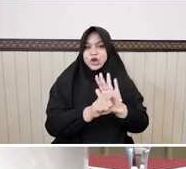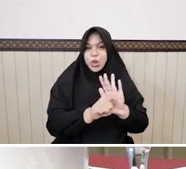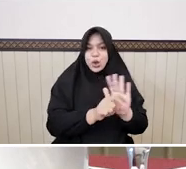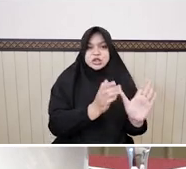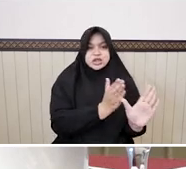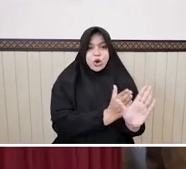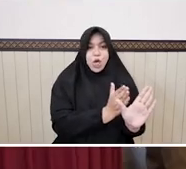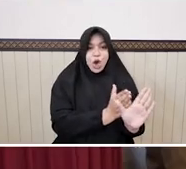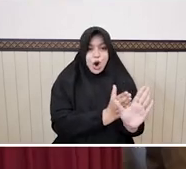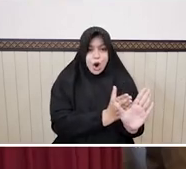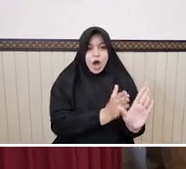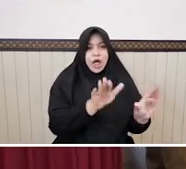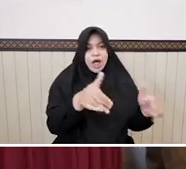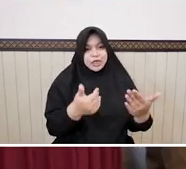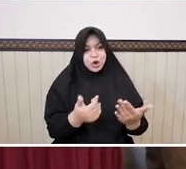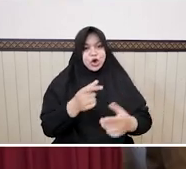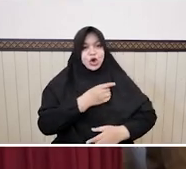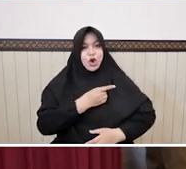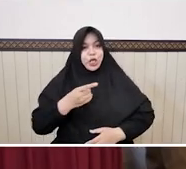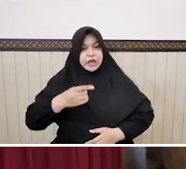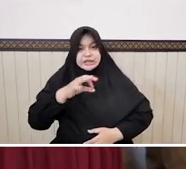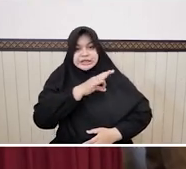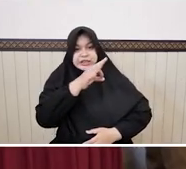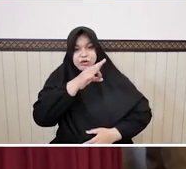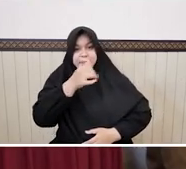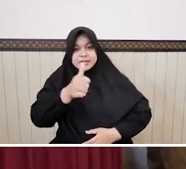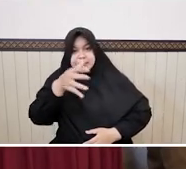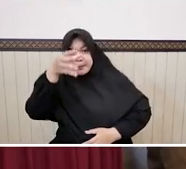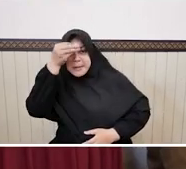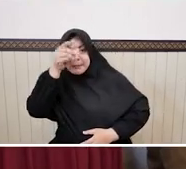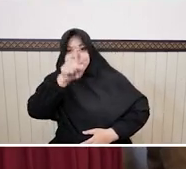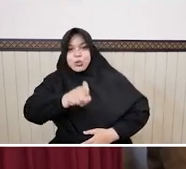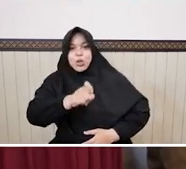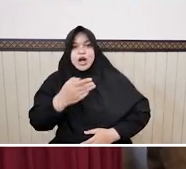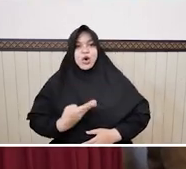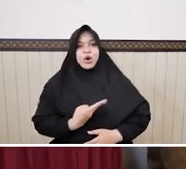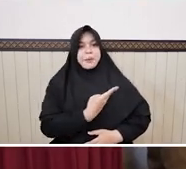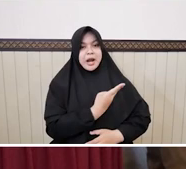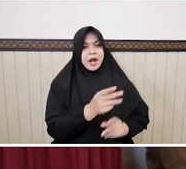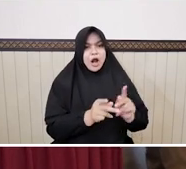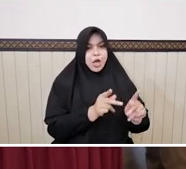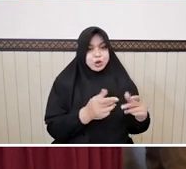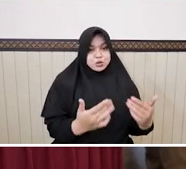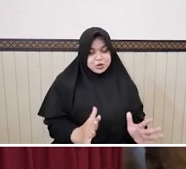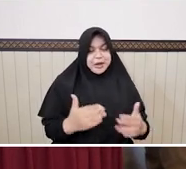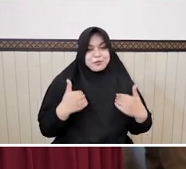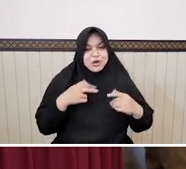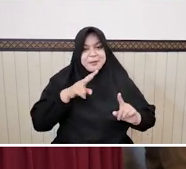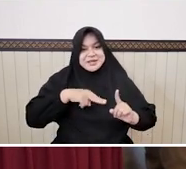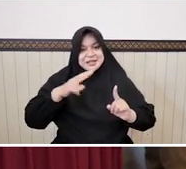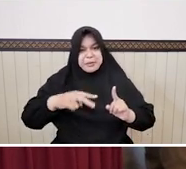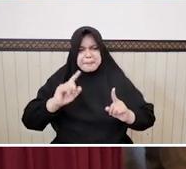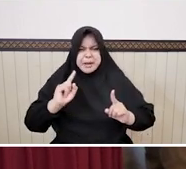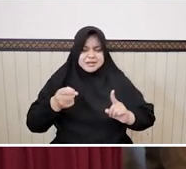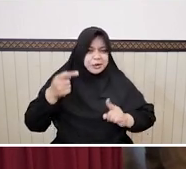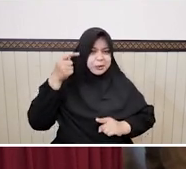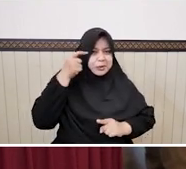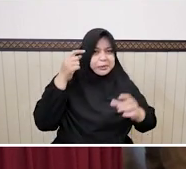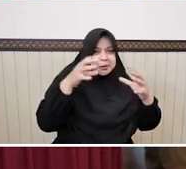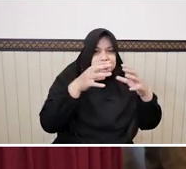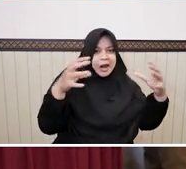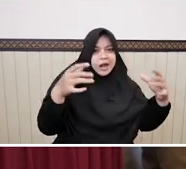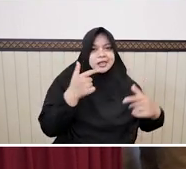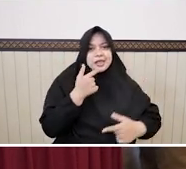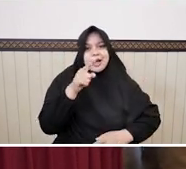psikologi atau psychiater memahami kebutuhan dari korban itu sendiri ketika orang udah punya perspektif pasti akan berpikir banyak